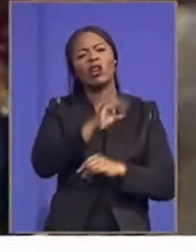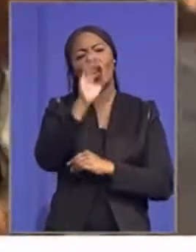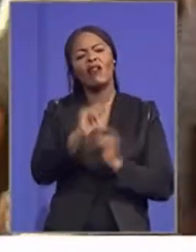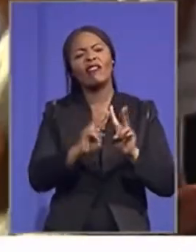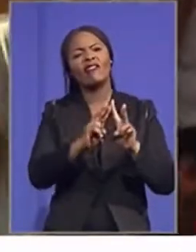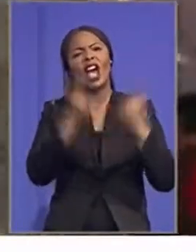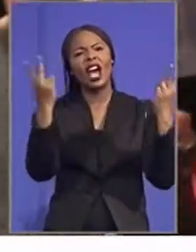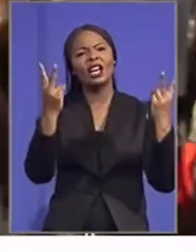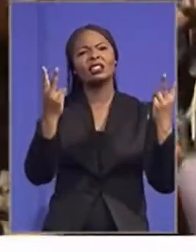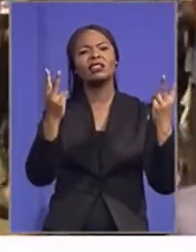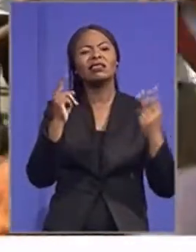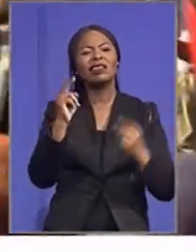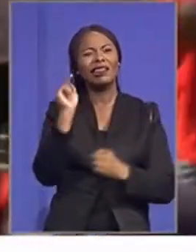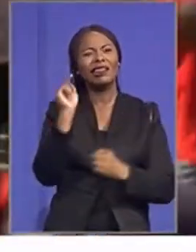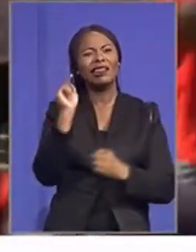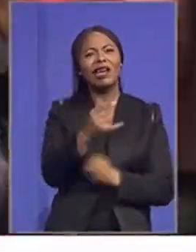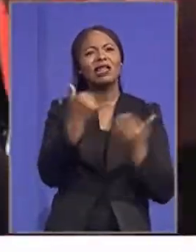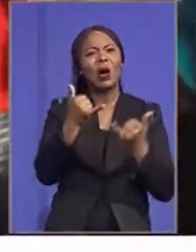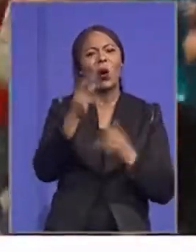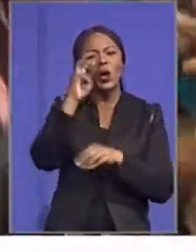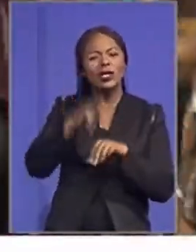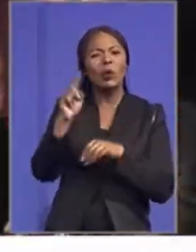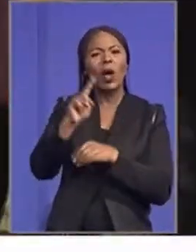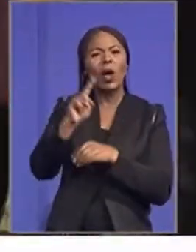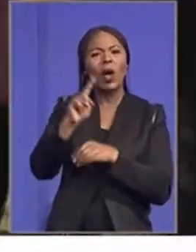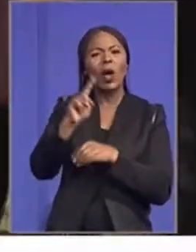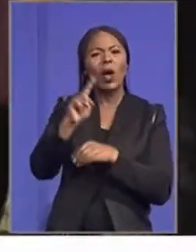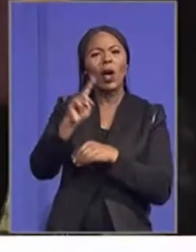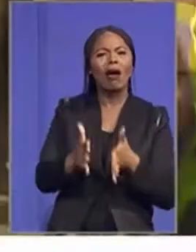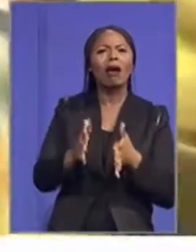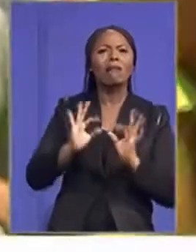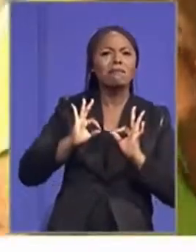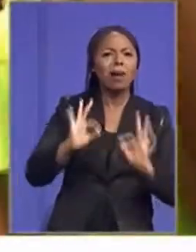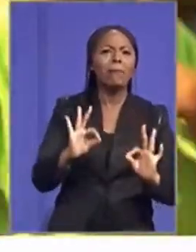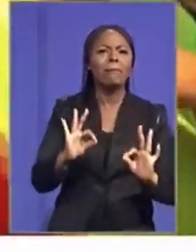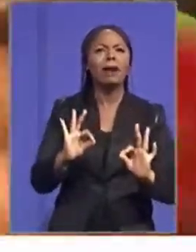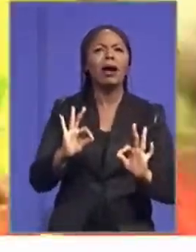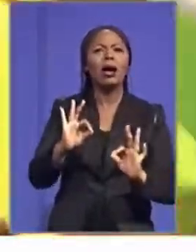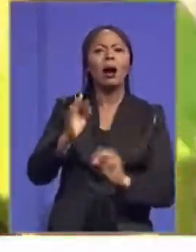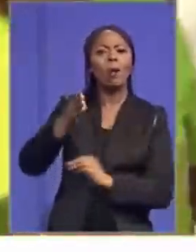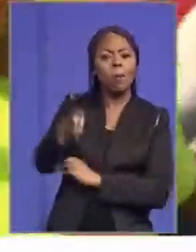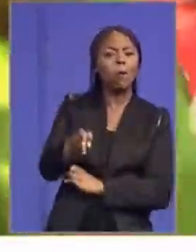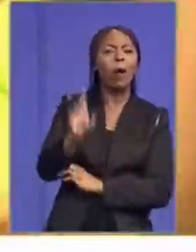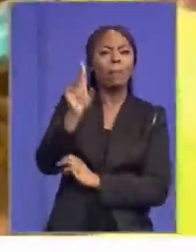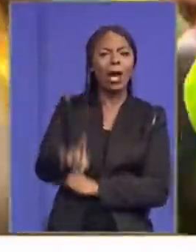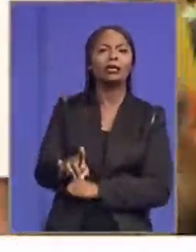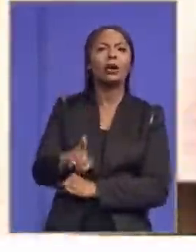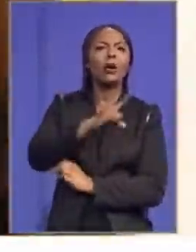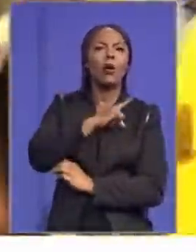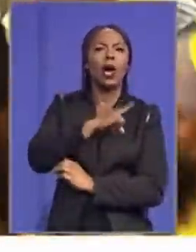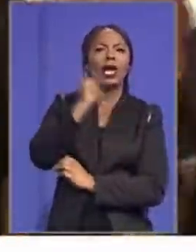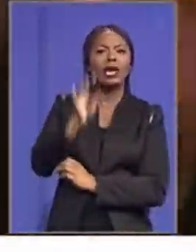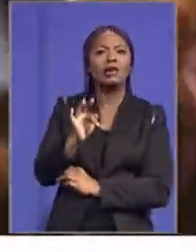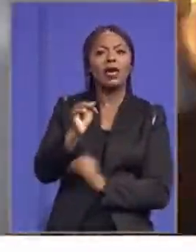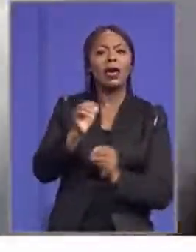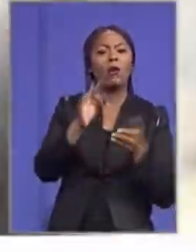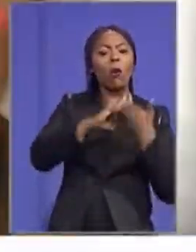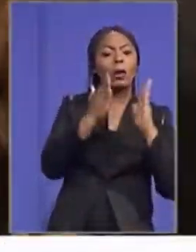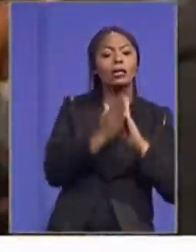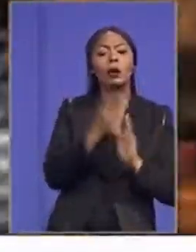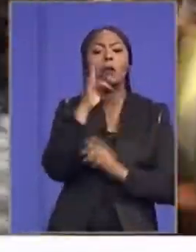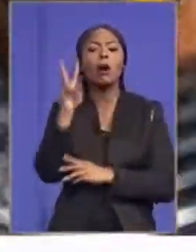bontsha hore ho batla hore ho be le boetapele go on the ground e leng hona hore badudi ba lemohe hore badudi ha bana bokgoni